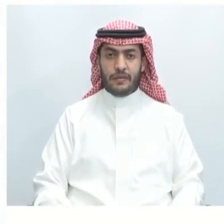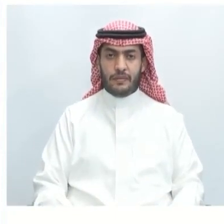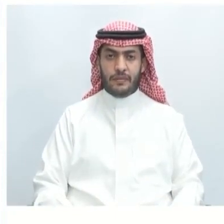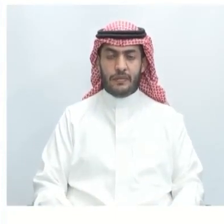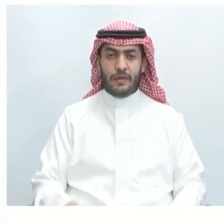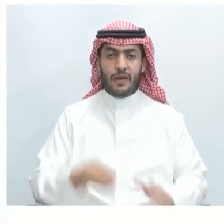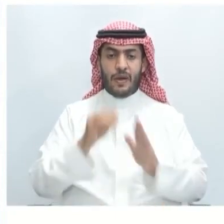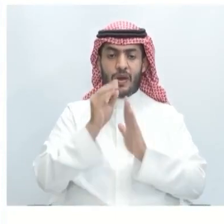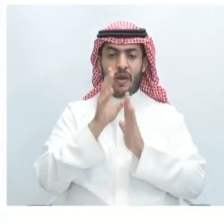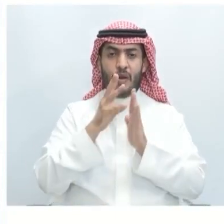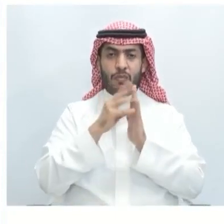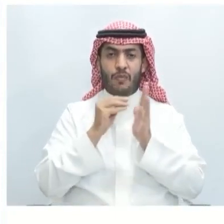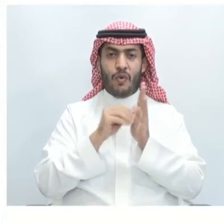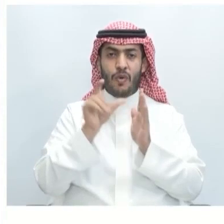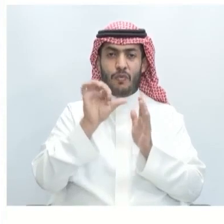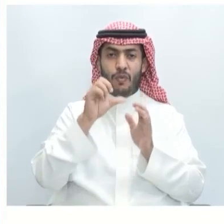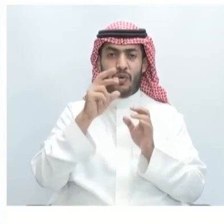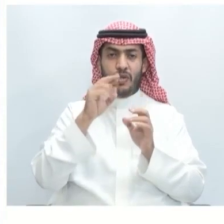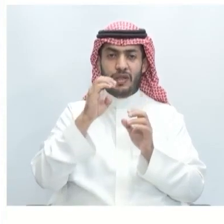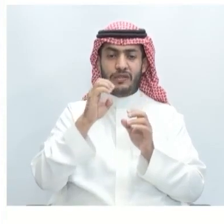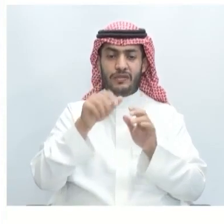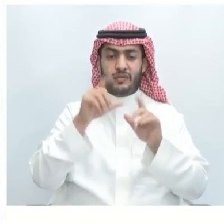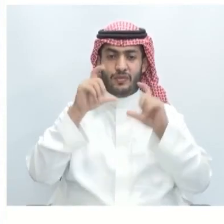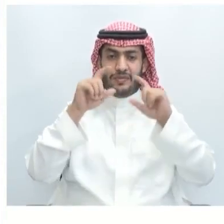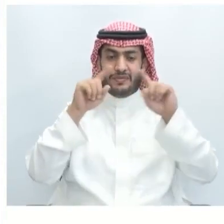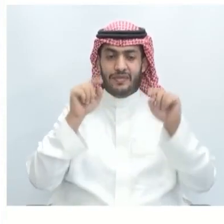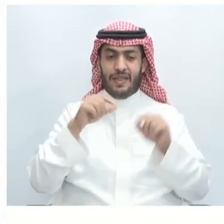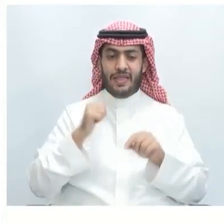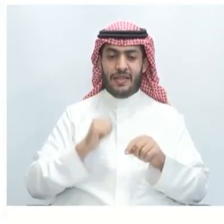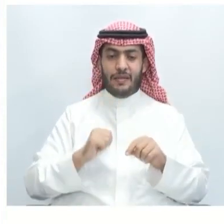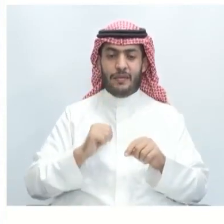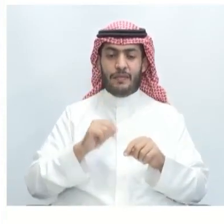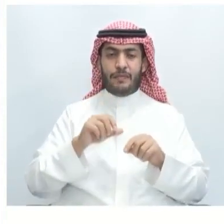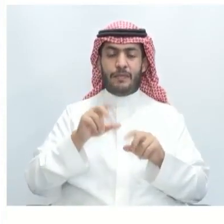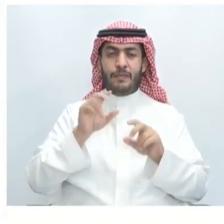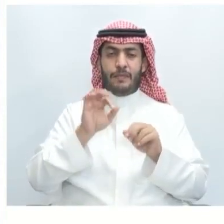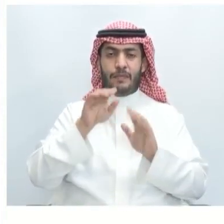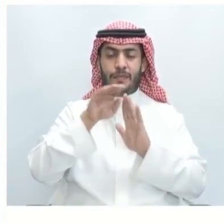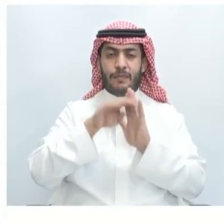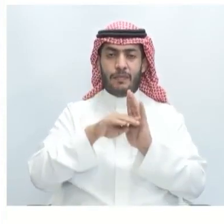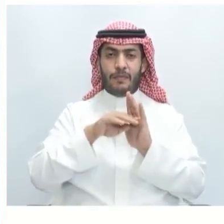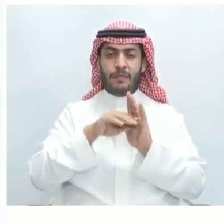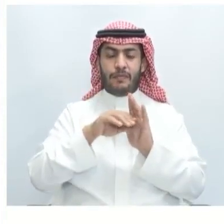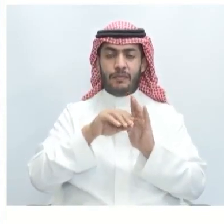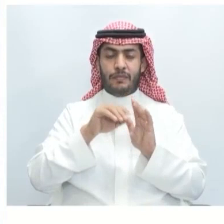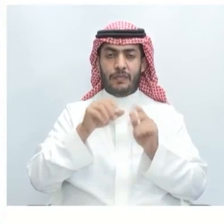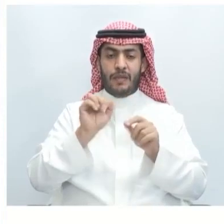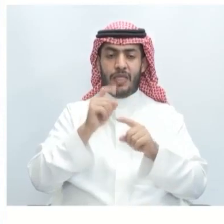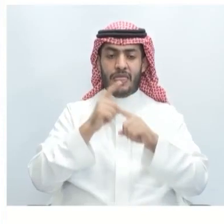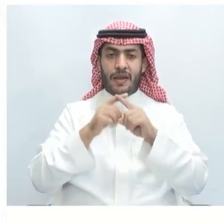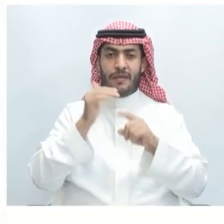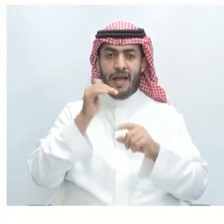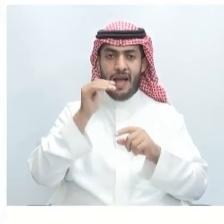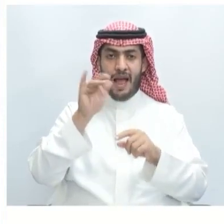النموذج وذكرنا النموذج البسيط كما يظهر في الصوره امامك عزيزي الطالب ذكرنا النموذج البسيط هي عمليات ضرب خلايا